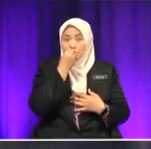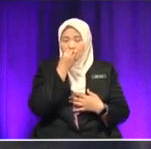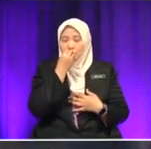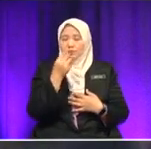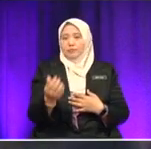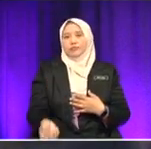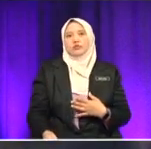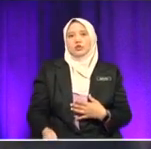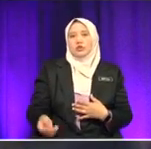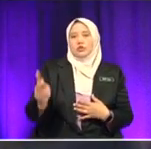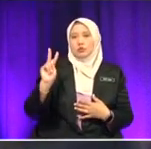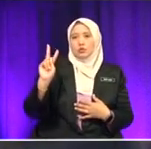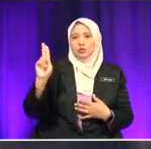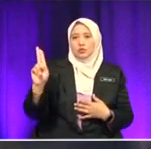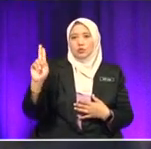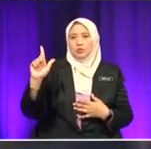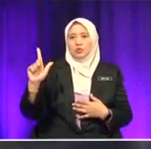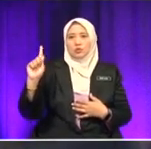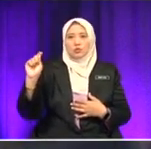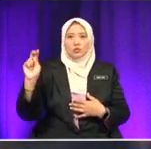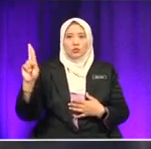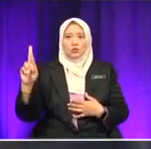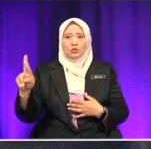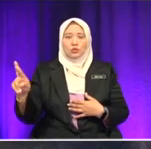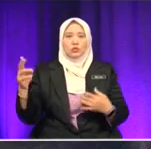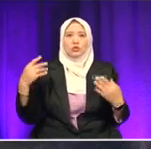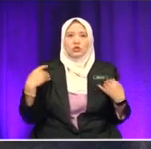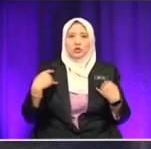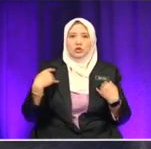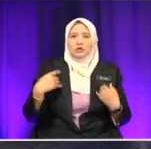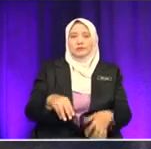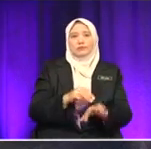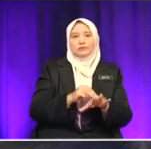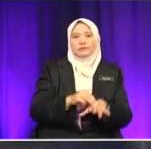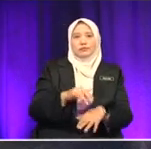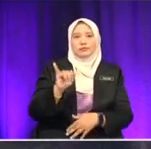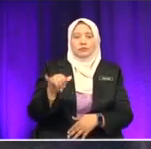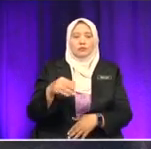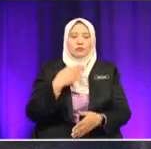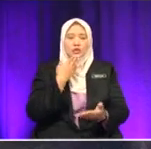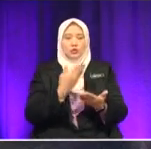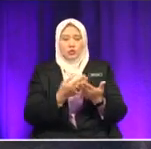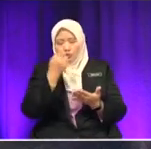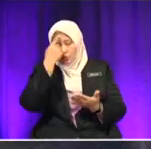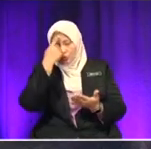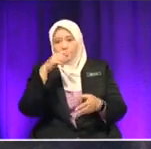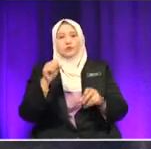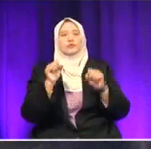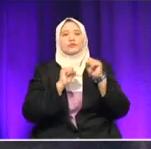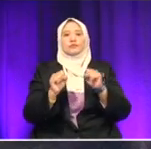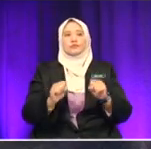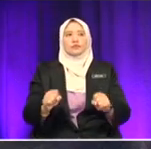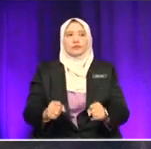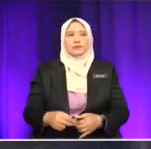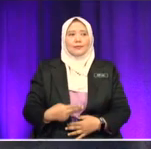juga bagus ya. Dalam minuman kultur adanya mikroorganisma yang baik untuk sistem penghadaman kita. Macam pernah